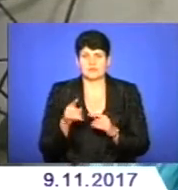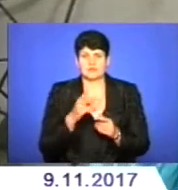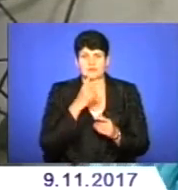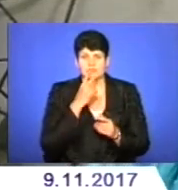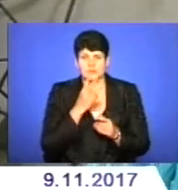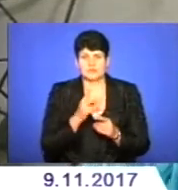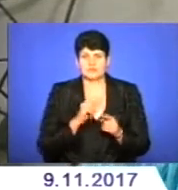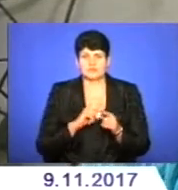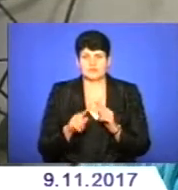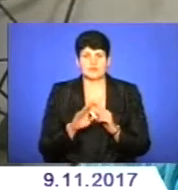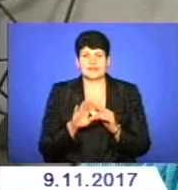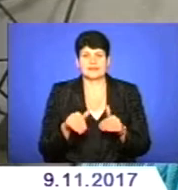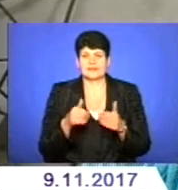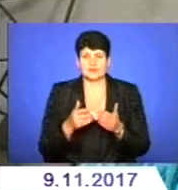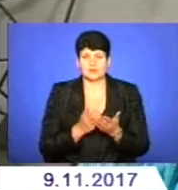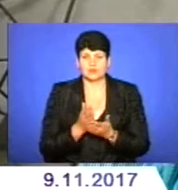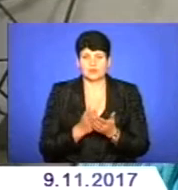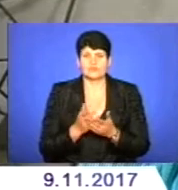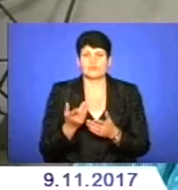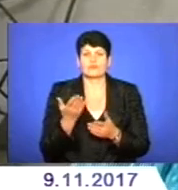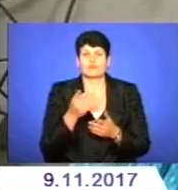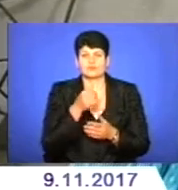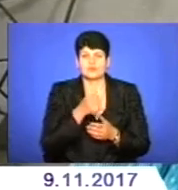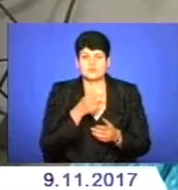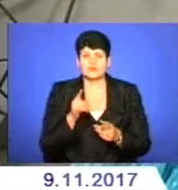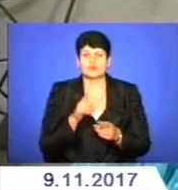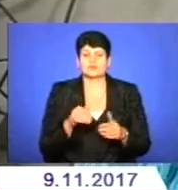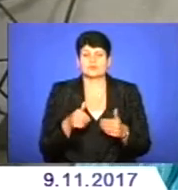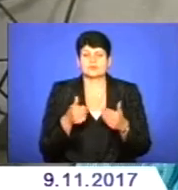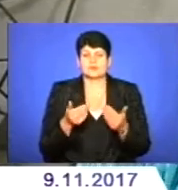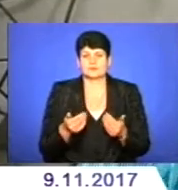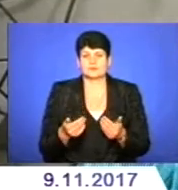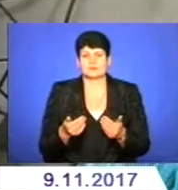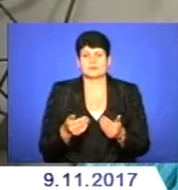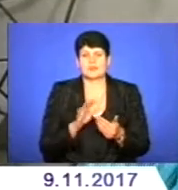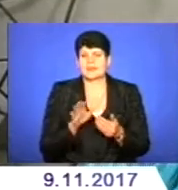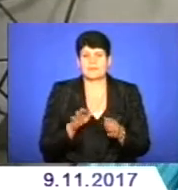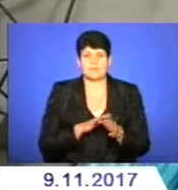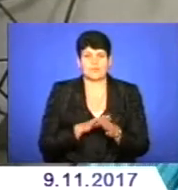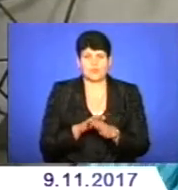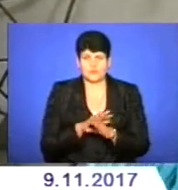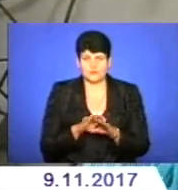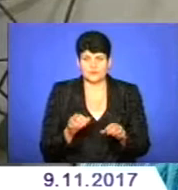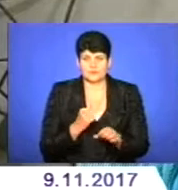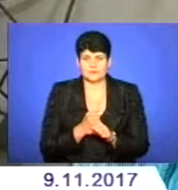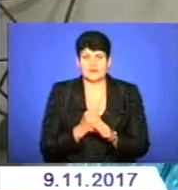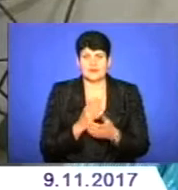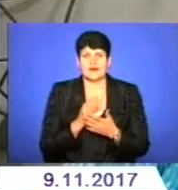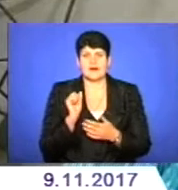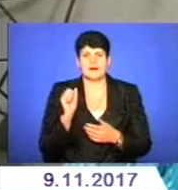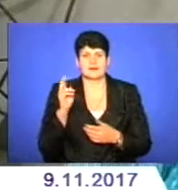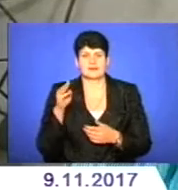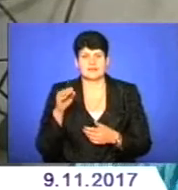бачать, що не надано яких послуг в якому місяці, що надано, скажімо, не в повному обсязі. Складаються акти